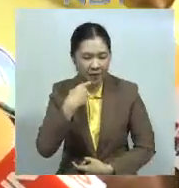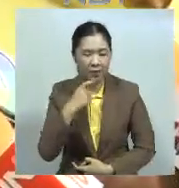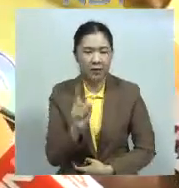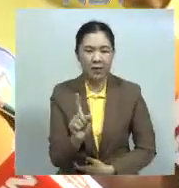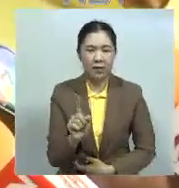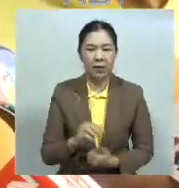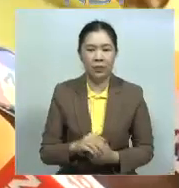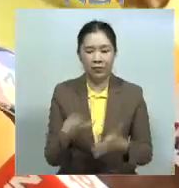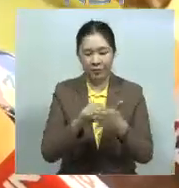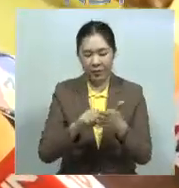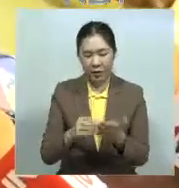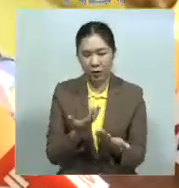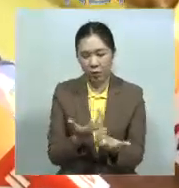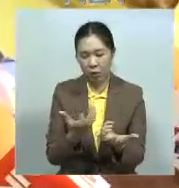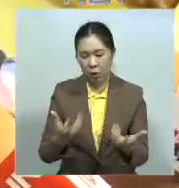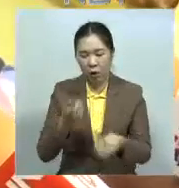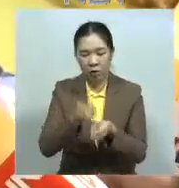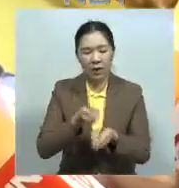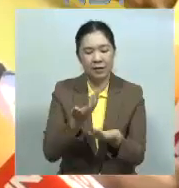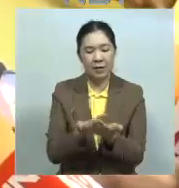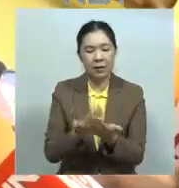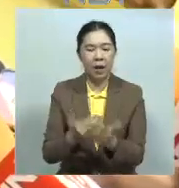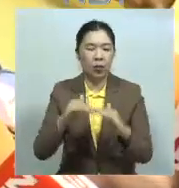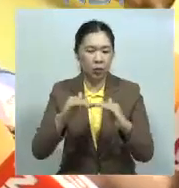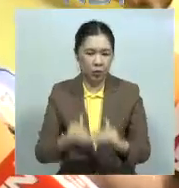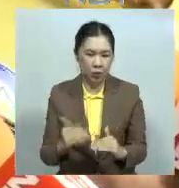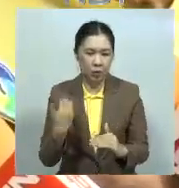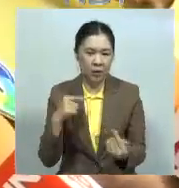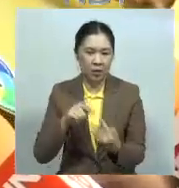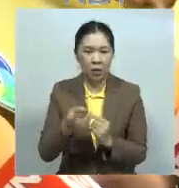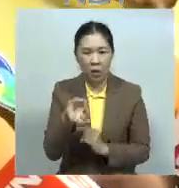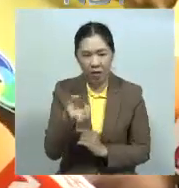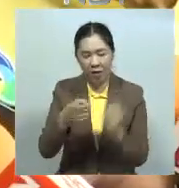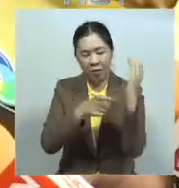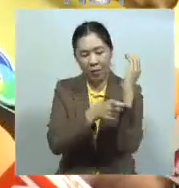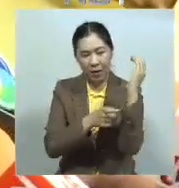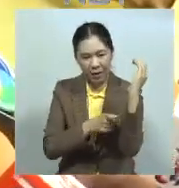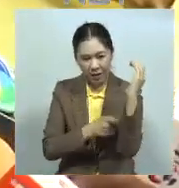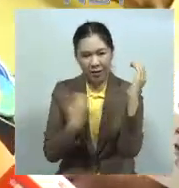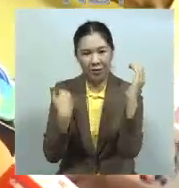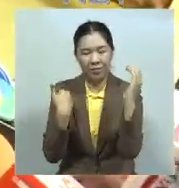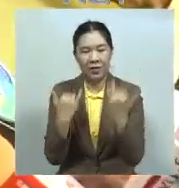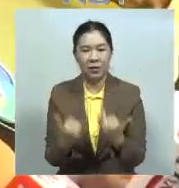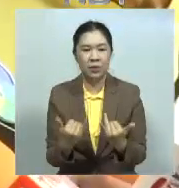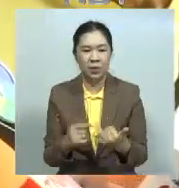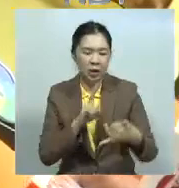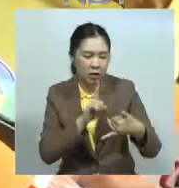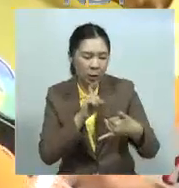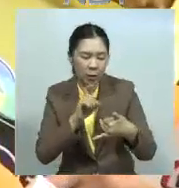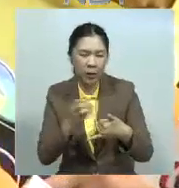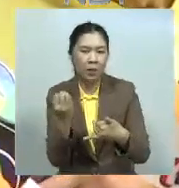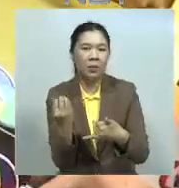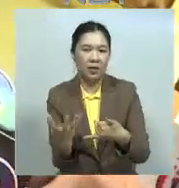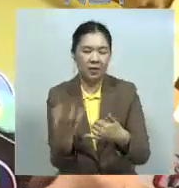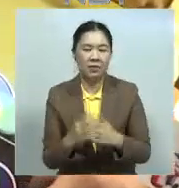การแก้ไขปัญหาราคาสินค้าเกษตรตกต่ำโดยเฉพาะราคาข้าวและยางพารามีประเด็นนี้วันนี้ผู้สื่อข่าวถามเยอะมาก